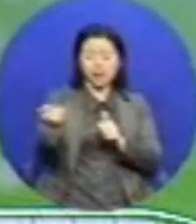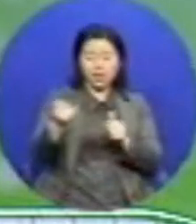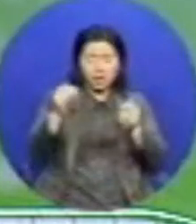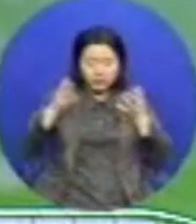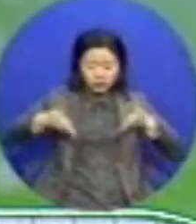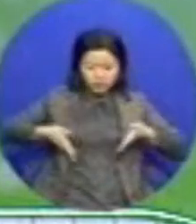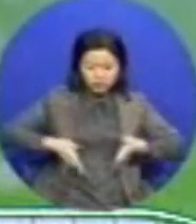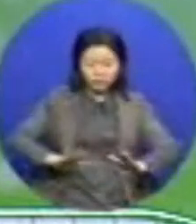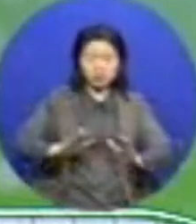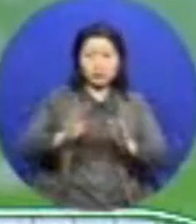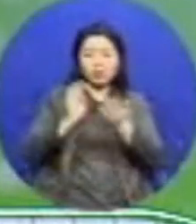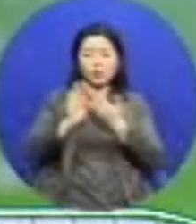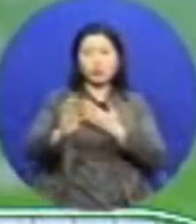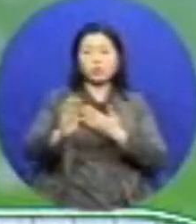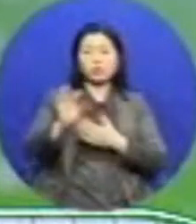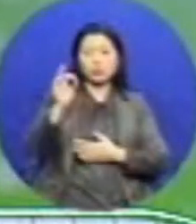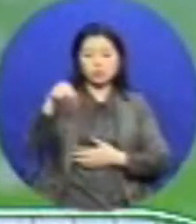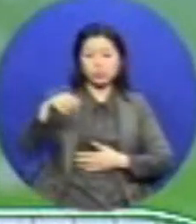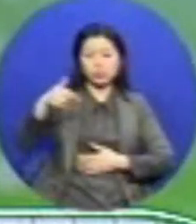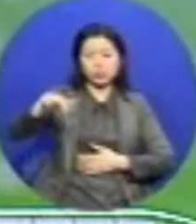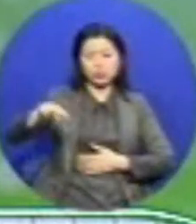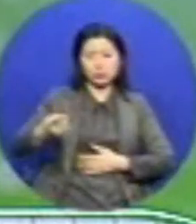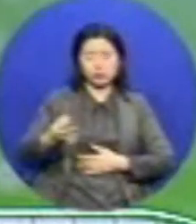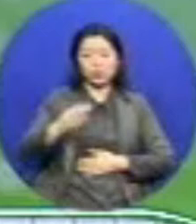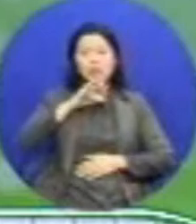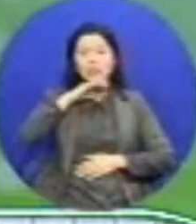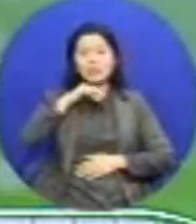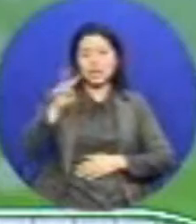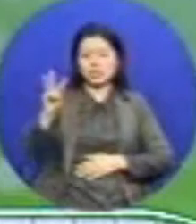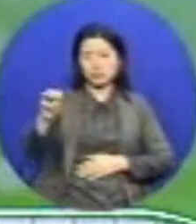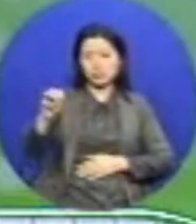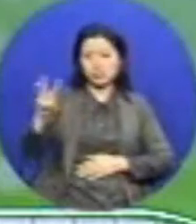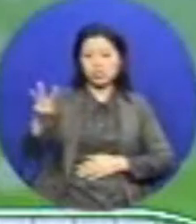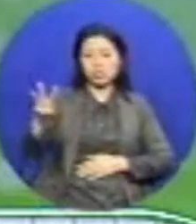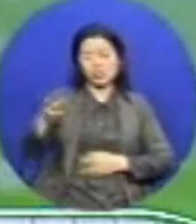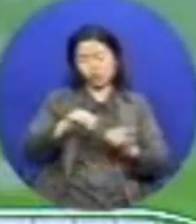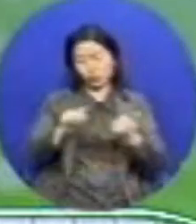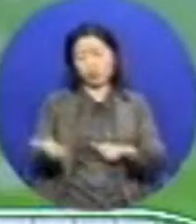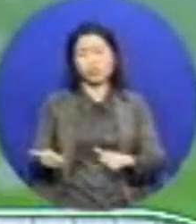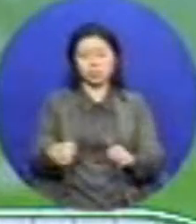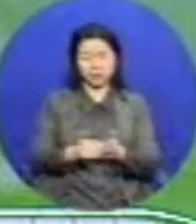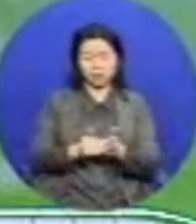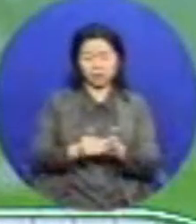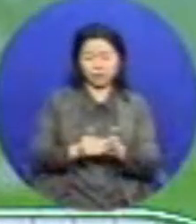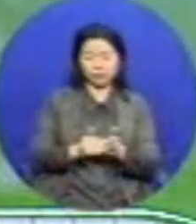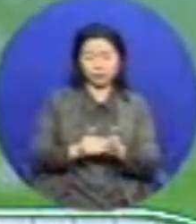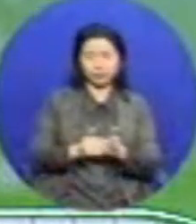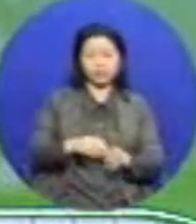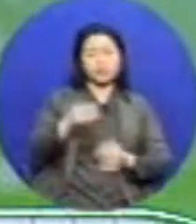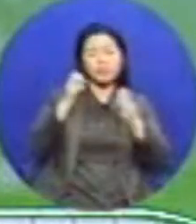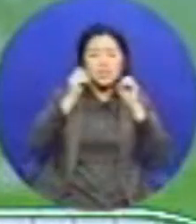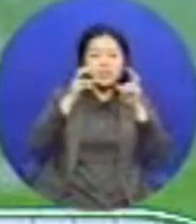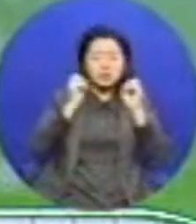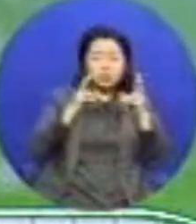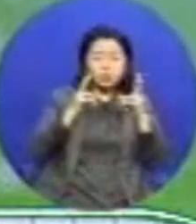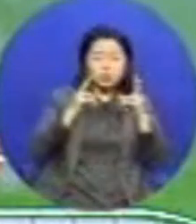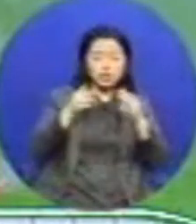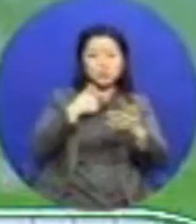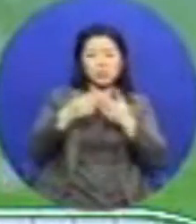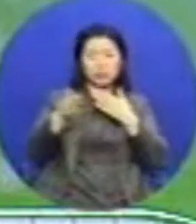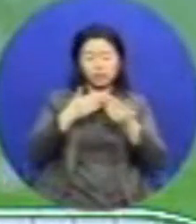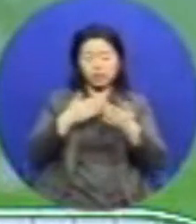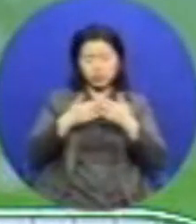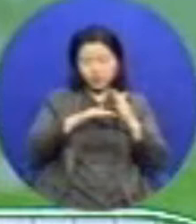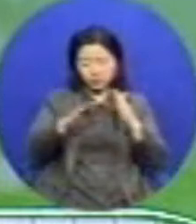33살의 아내가 죽었어요 허드슨 테일러 선교사 님이 겪었던 어려움 이 가정에 어려움이 말할 수가